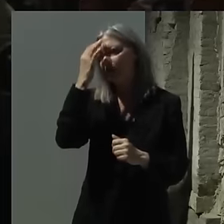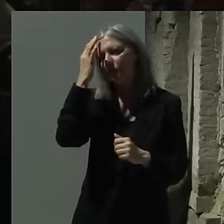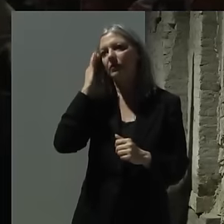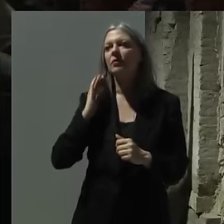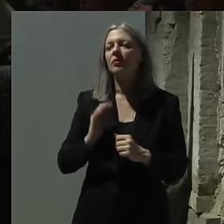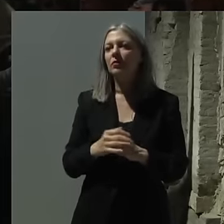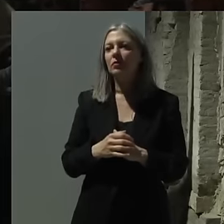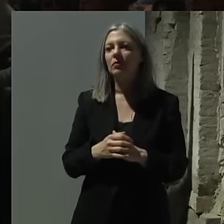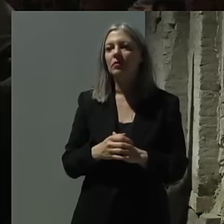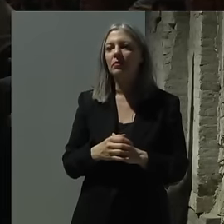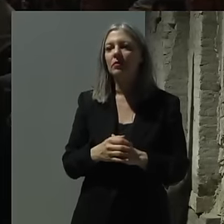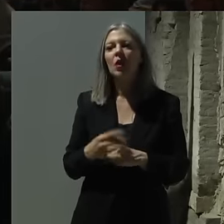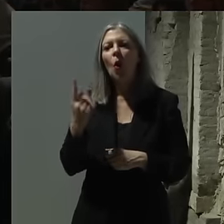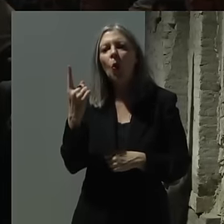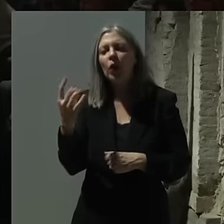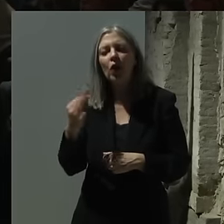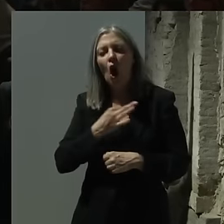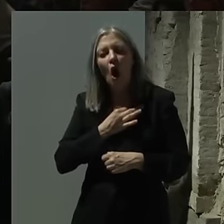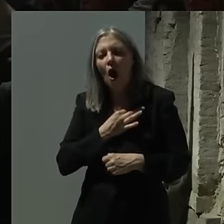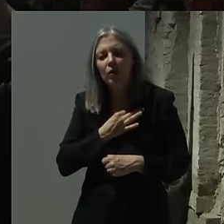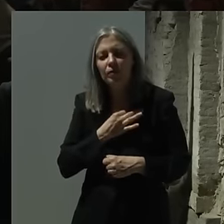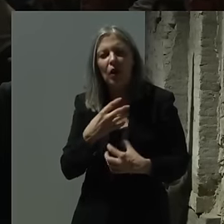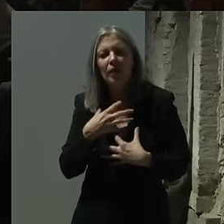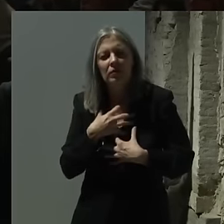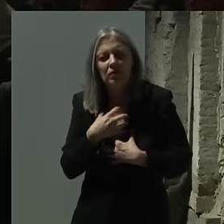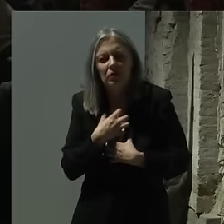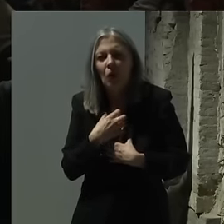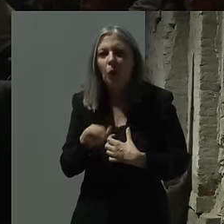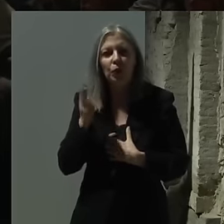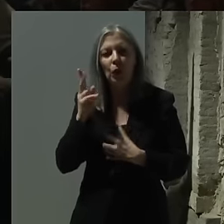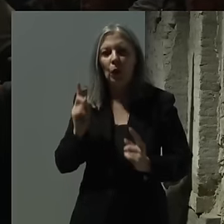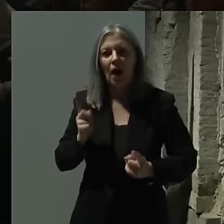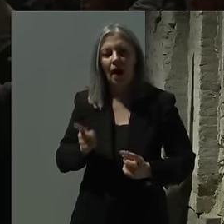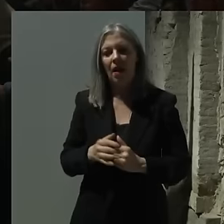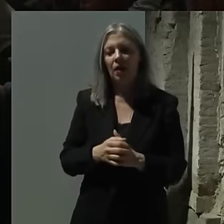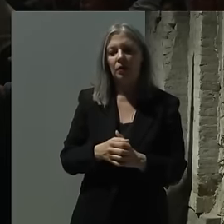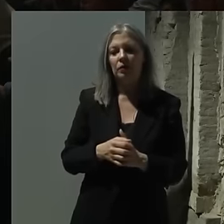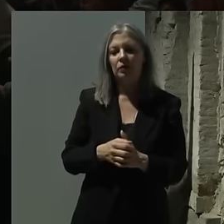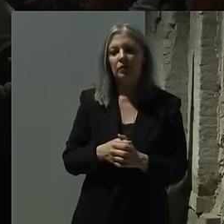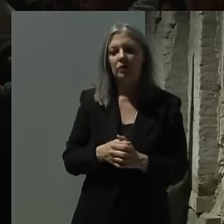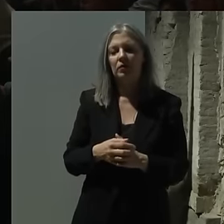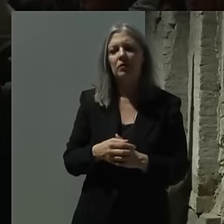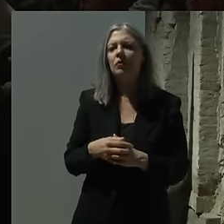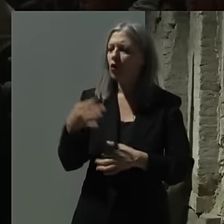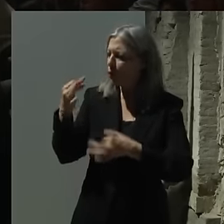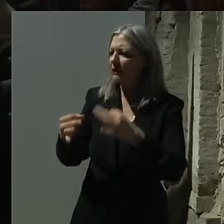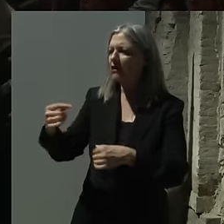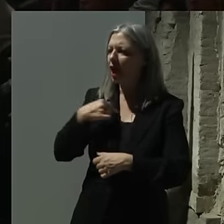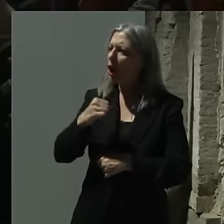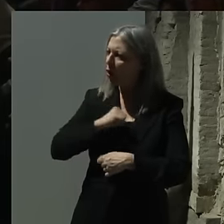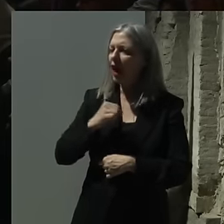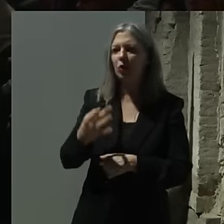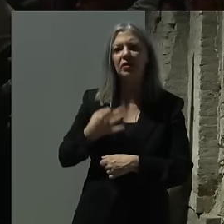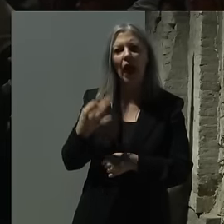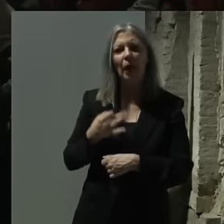La cosa che più mi rammarica è che. Devo dire che purtroppo credo sempre alla giustizia, ma credo un po'